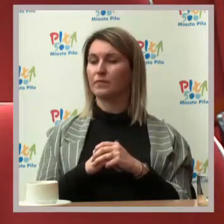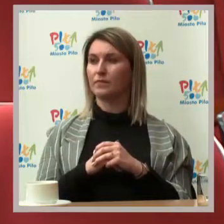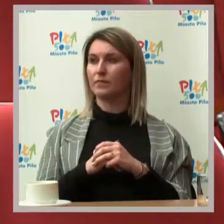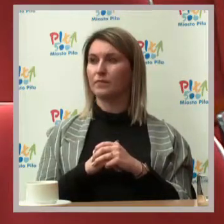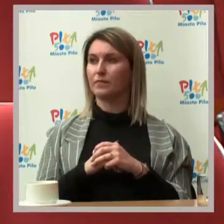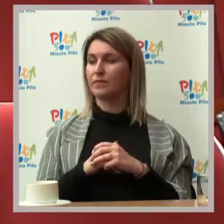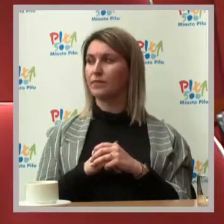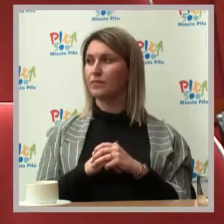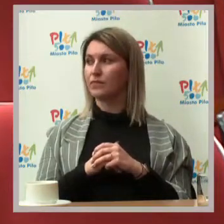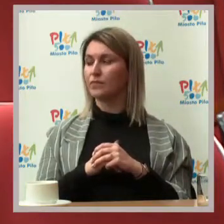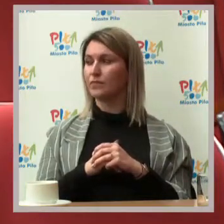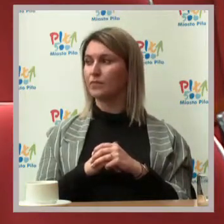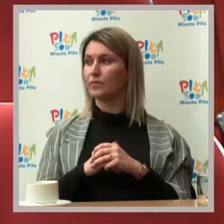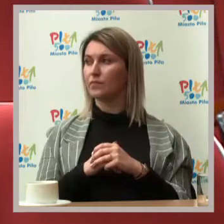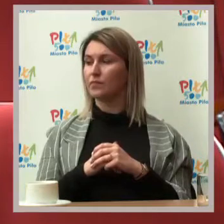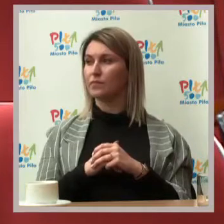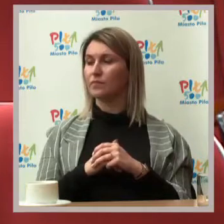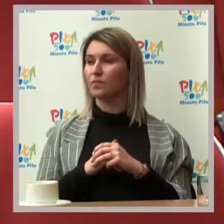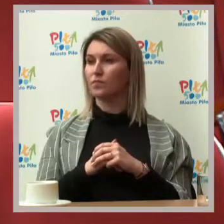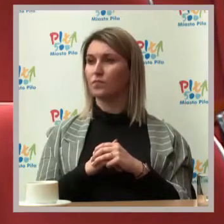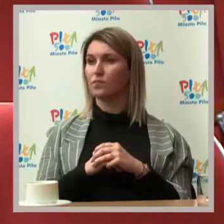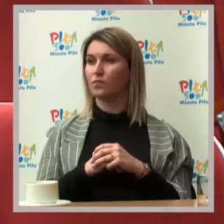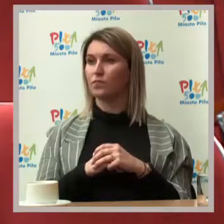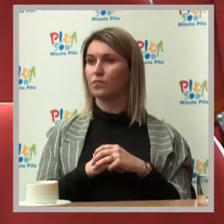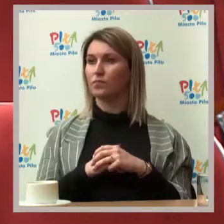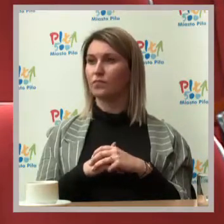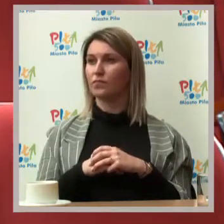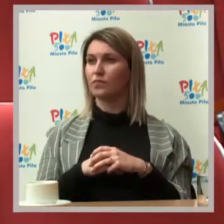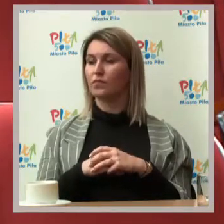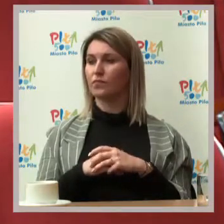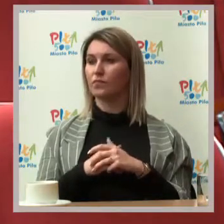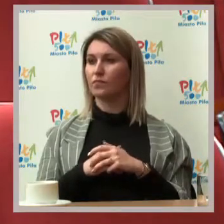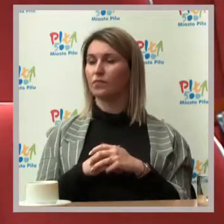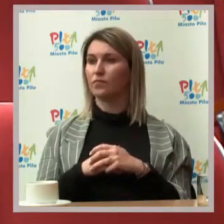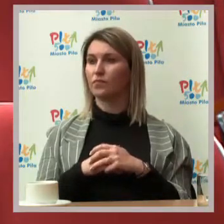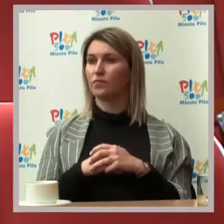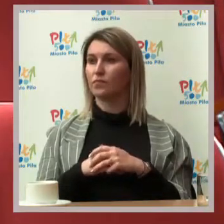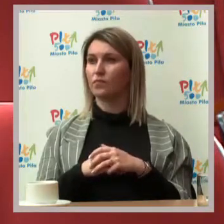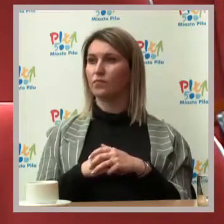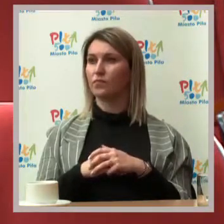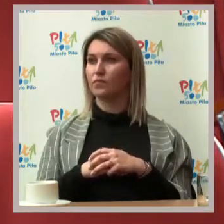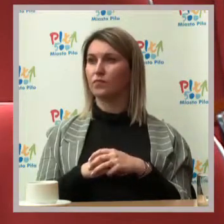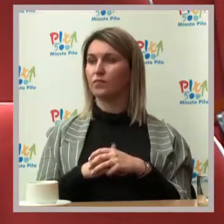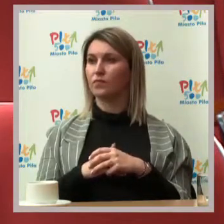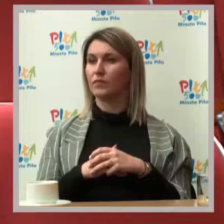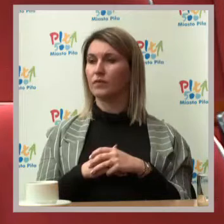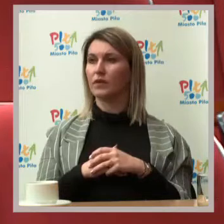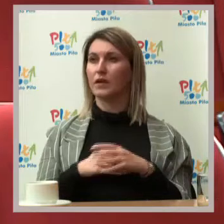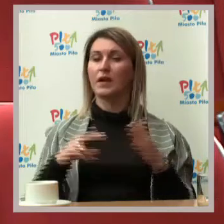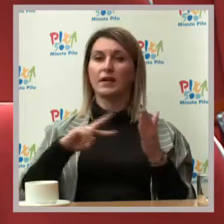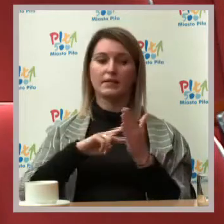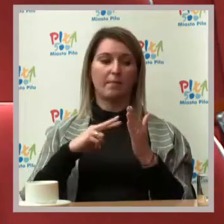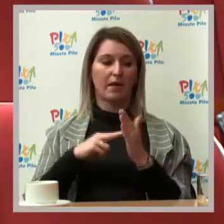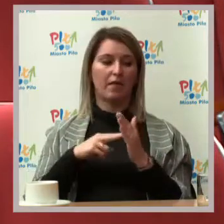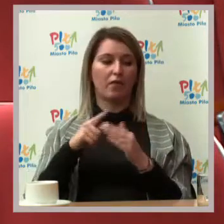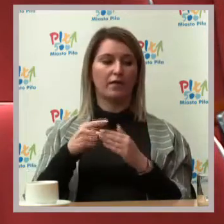zdjęte. Oczywiście wszystko się musi wydarzyć, w związku z tym stosowne zmiany będą przeprowadzone w pierwszym półroczu. Proszę Państwa,